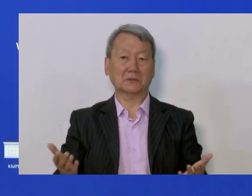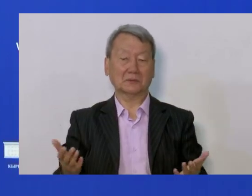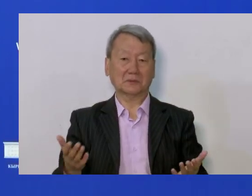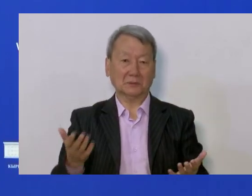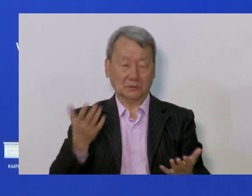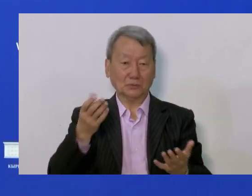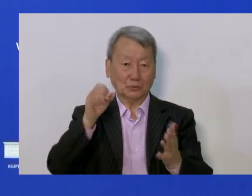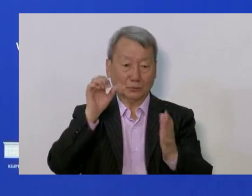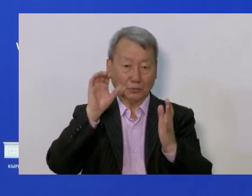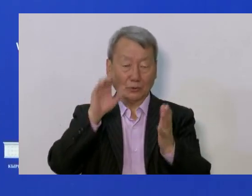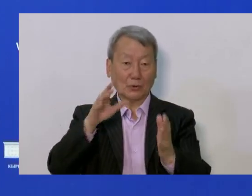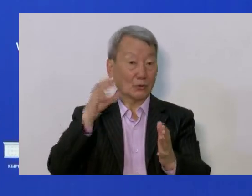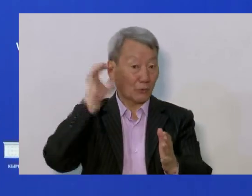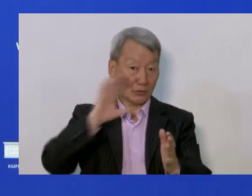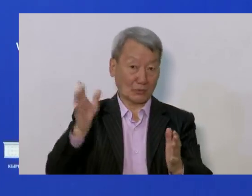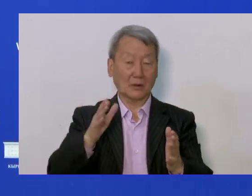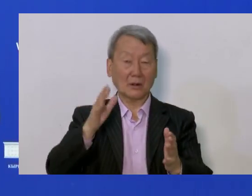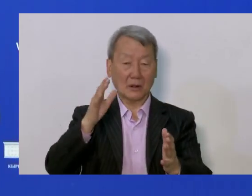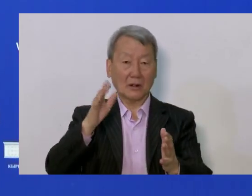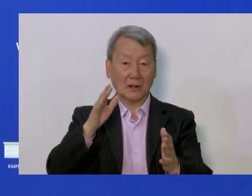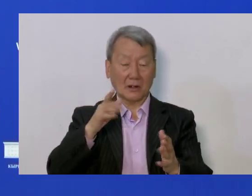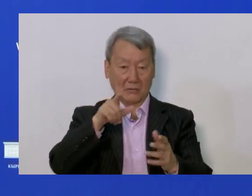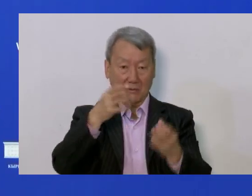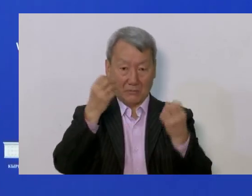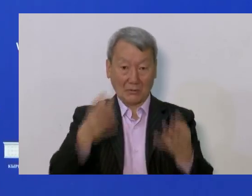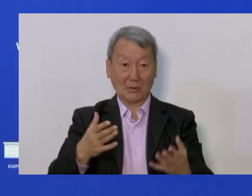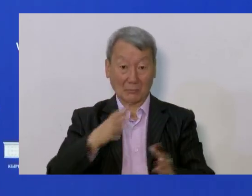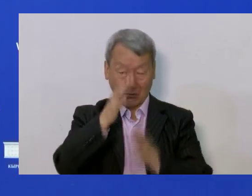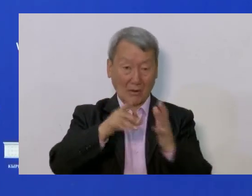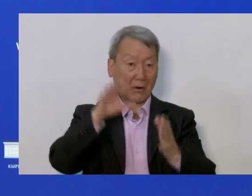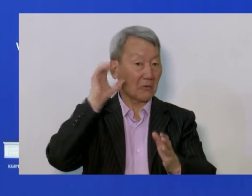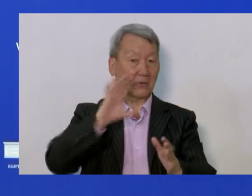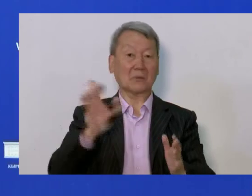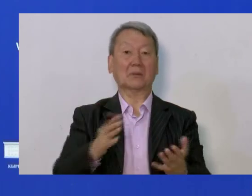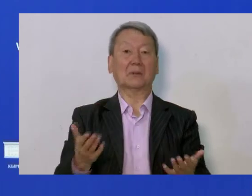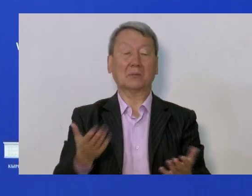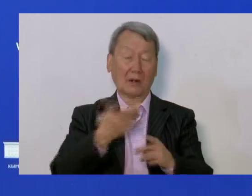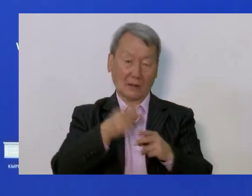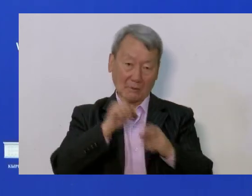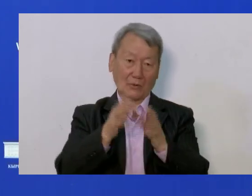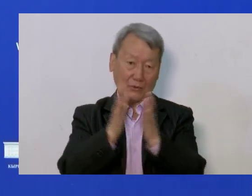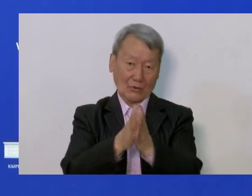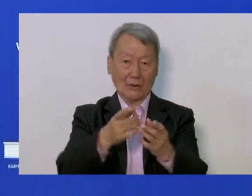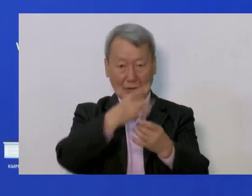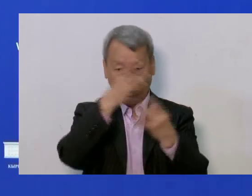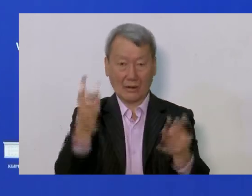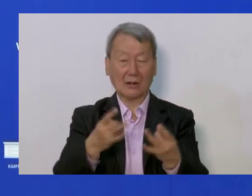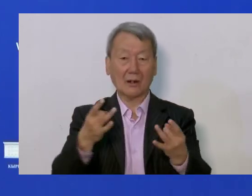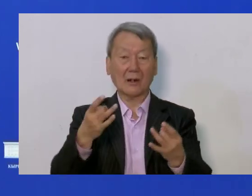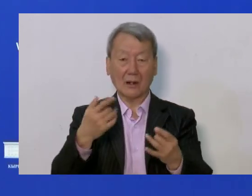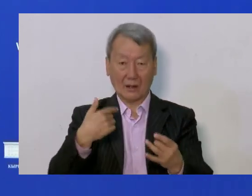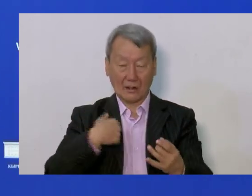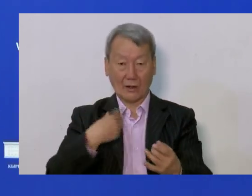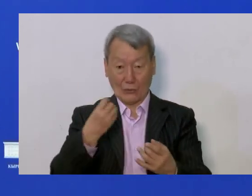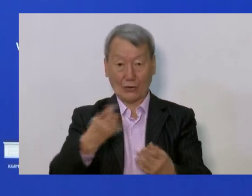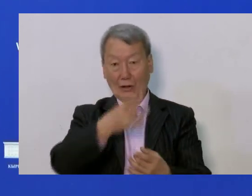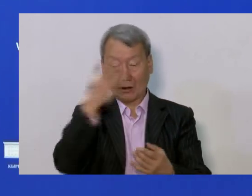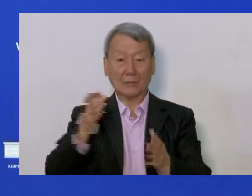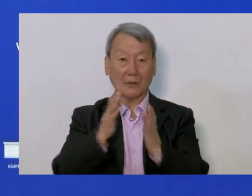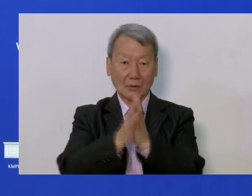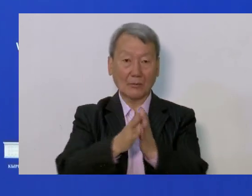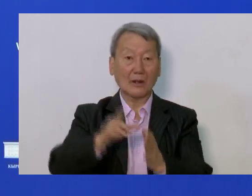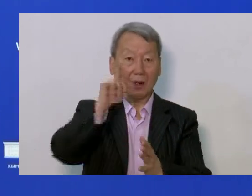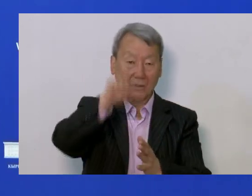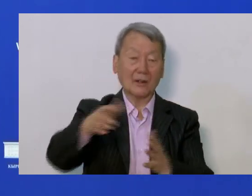может усугубиться из-за невыполнения элементарных вот этих требований. Поэтому еще раз мой посыл направлен для того,